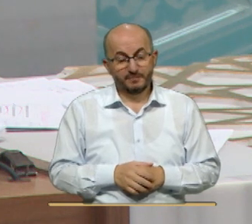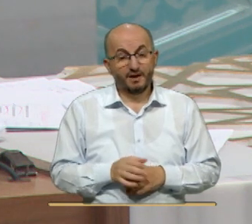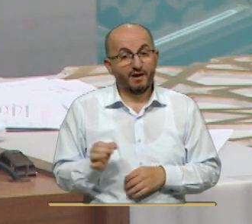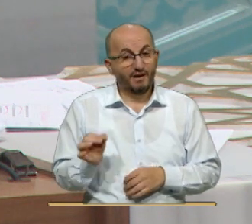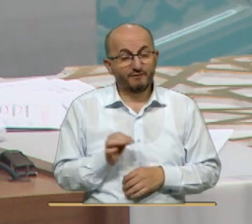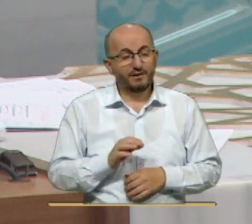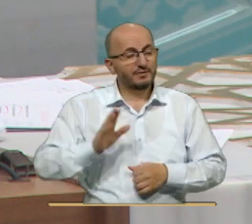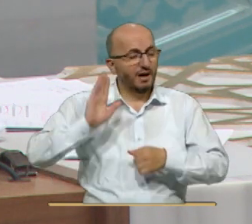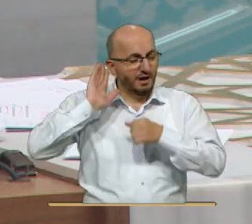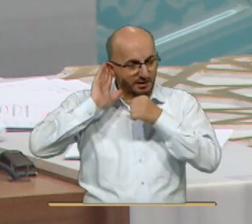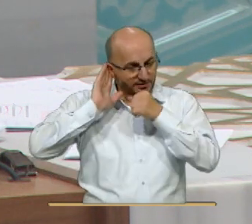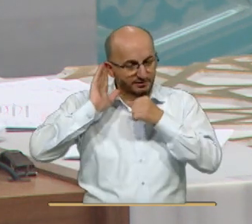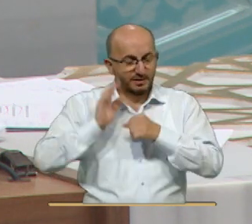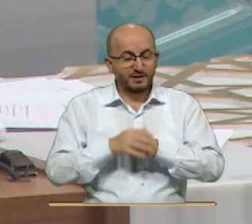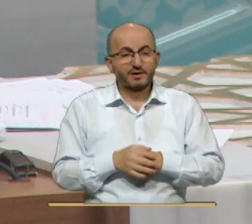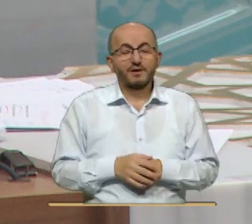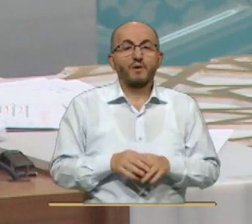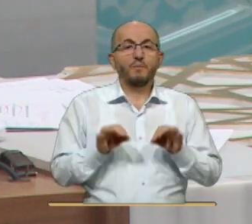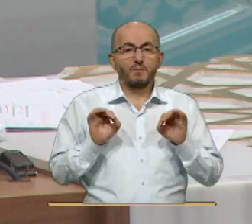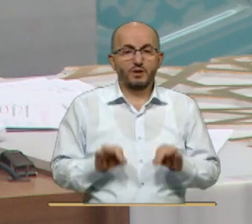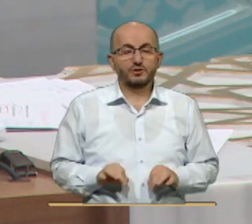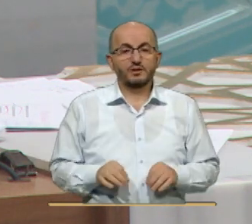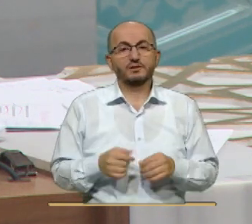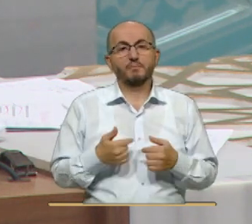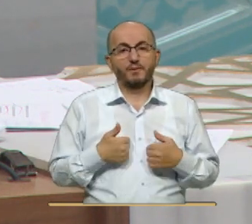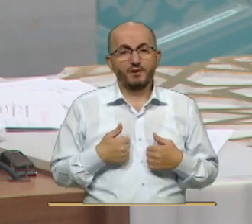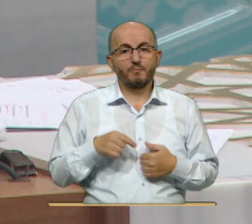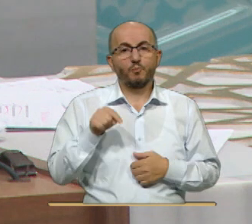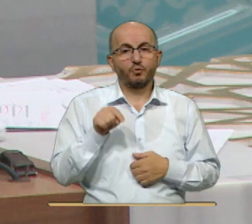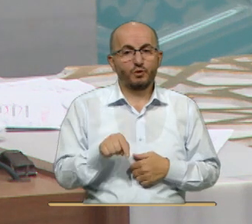Evet, ezan-ı Muhammedi okunuyor. Ben burada